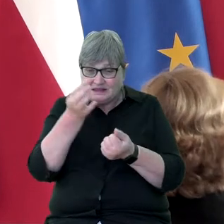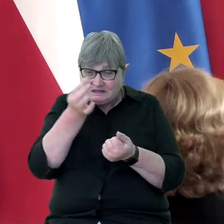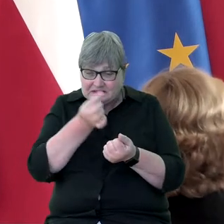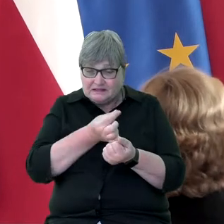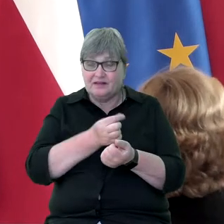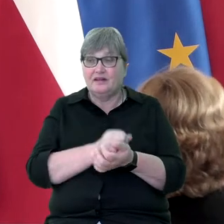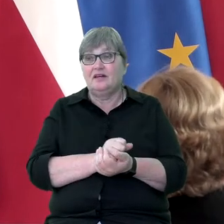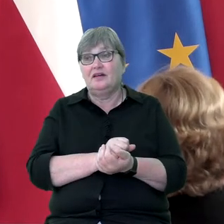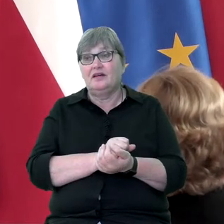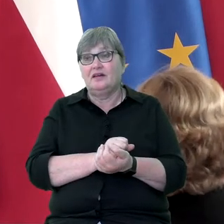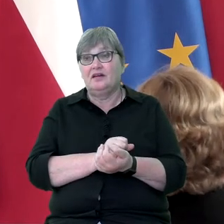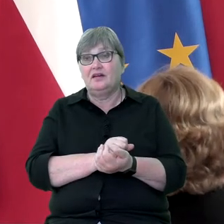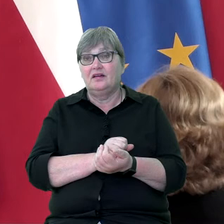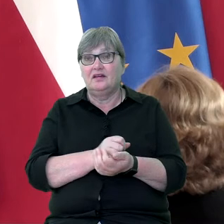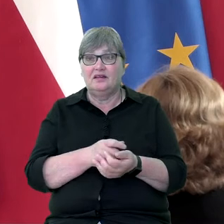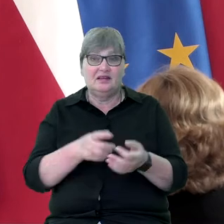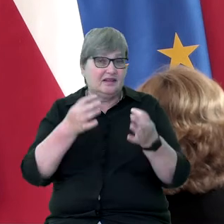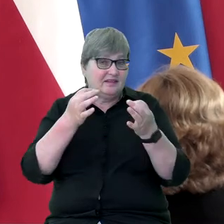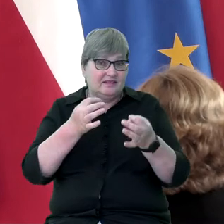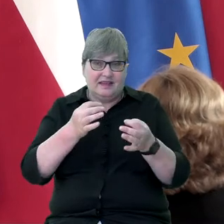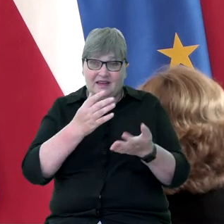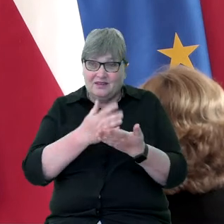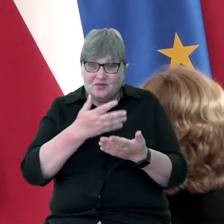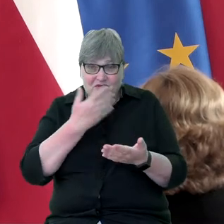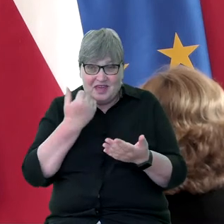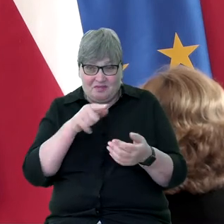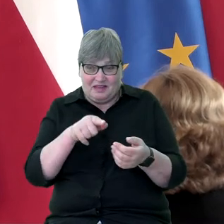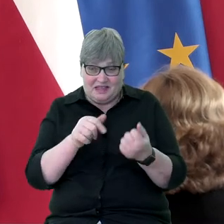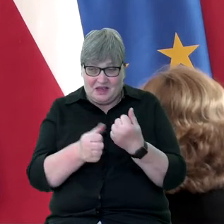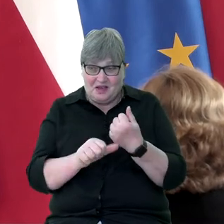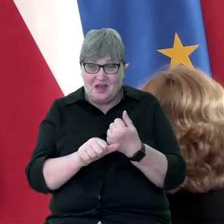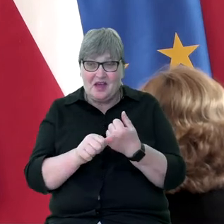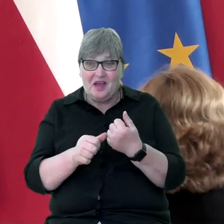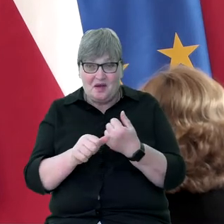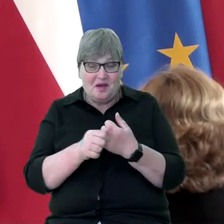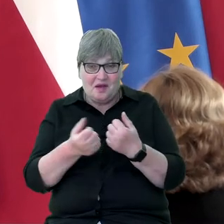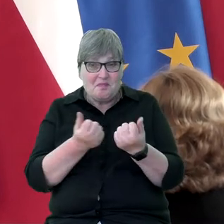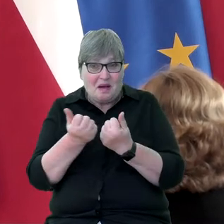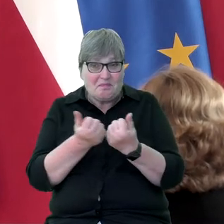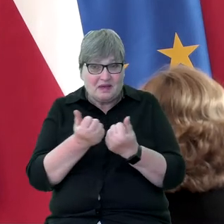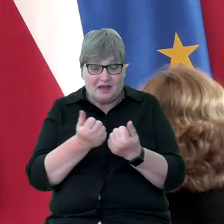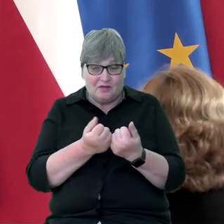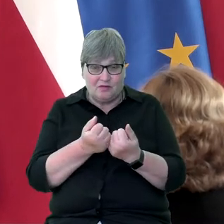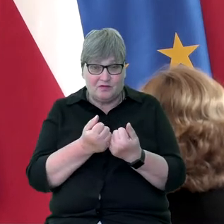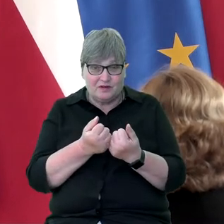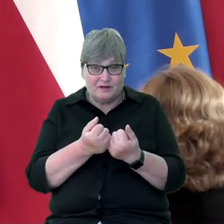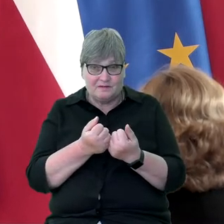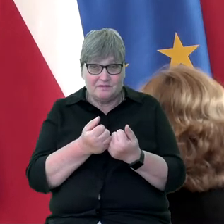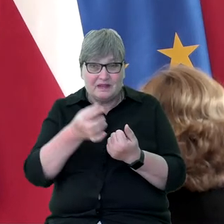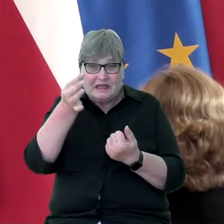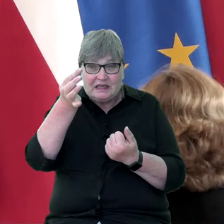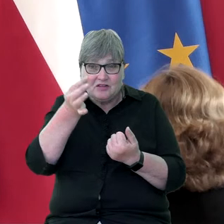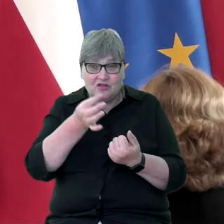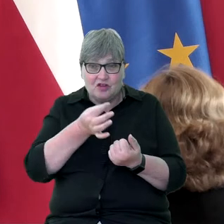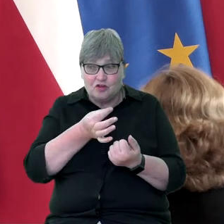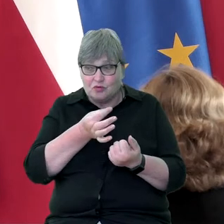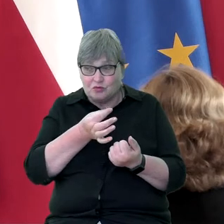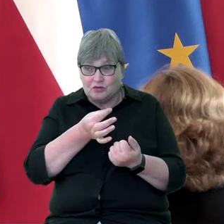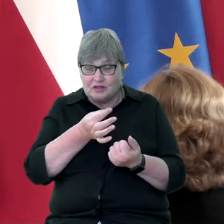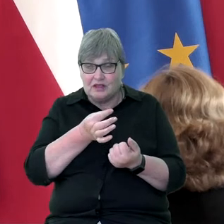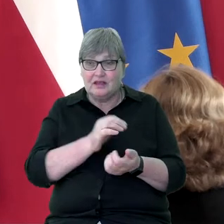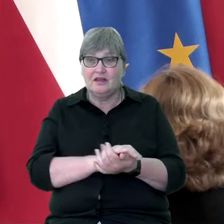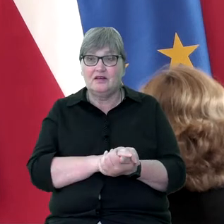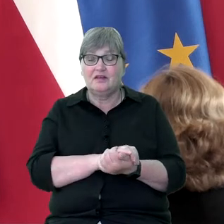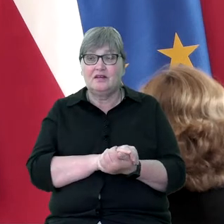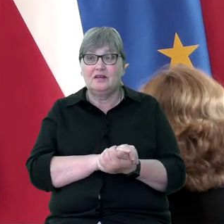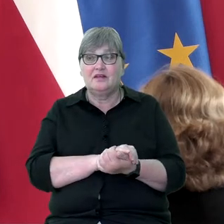No to takich bibułek to już teraz nie ma. Kiedyś to były takie bibułki, na których się szóstą czy siódmą wersję na maszynie